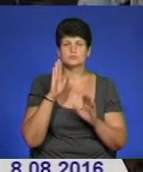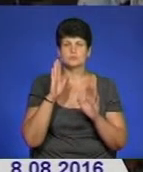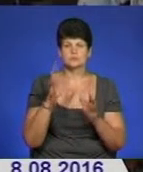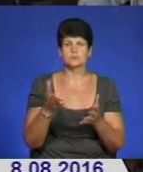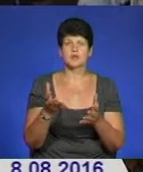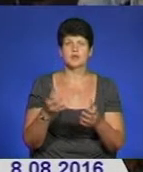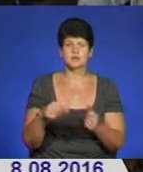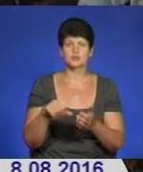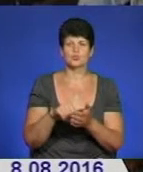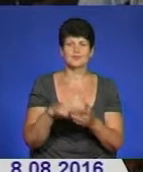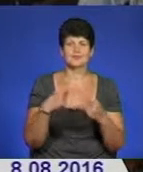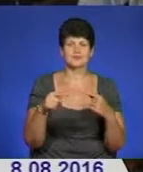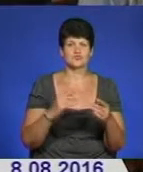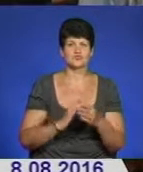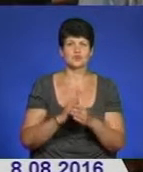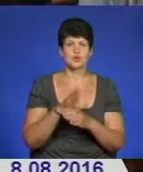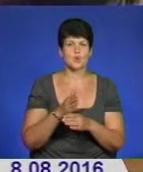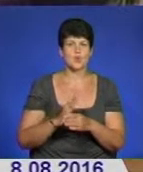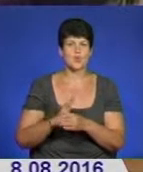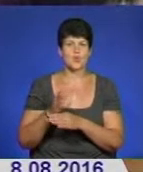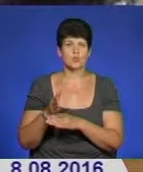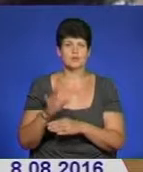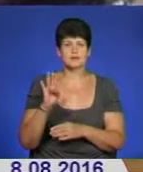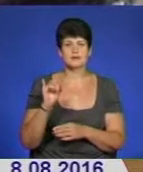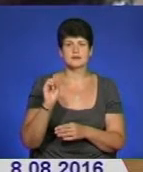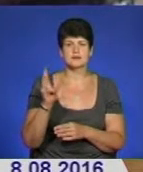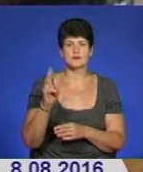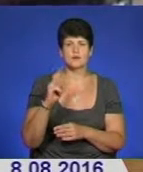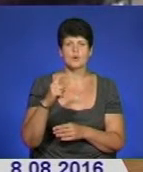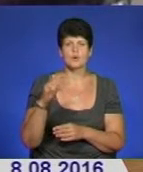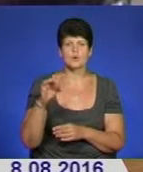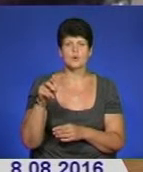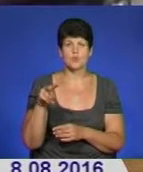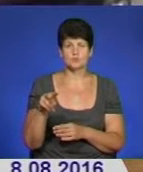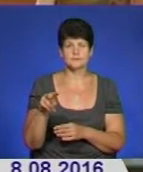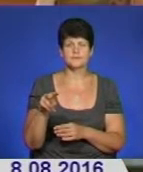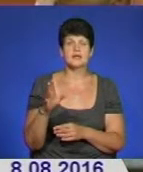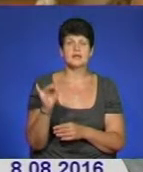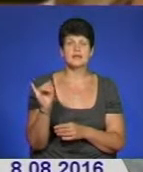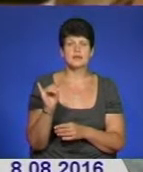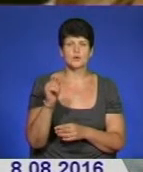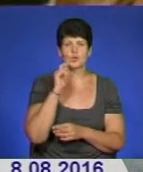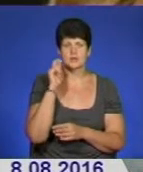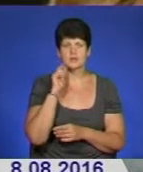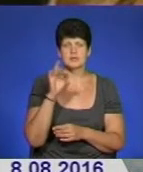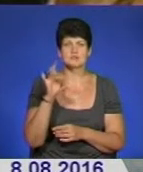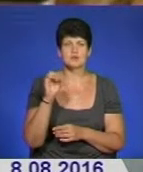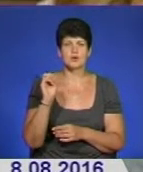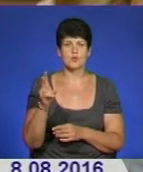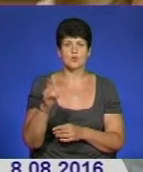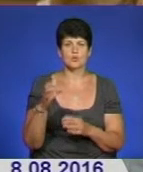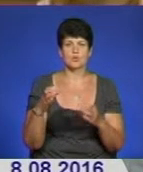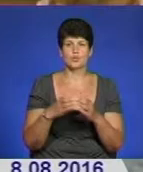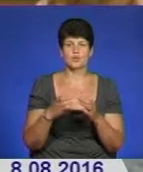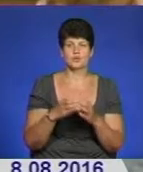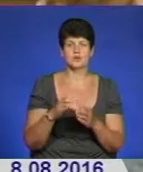братимуть участь також інші гості. Зокрема, Нік Холл – засновник руху «Пульс» та український рок-гурт «I Found»,